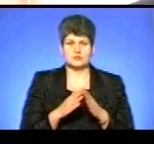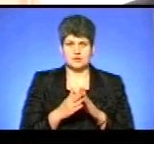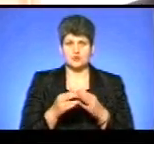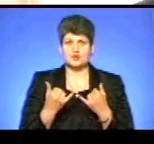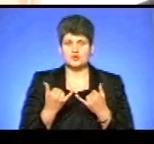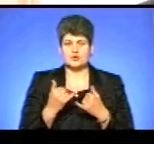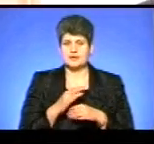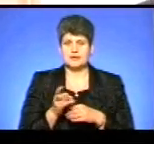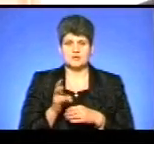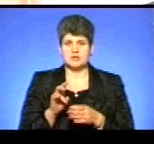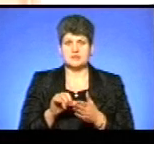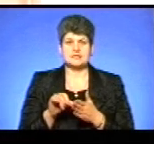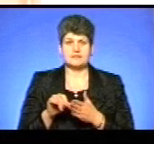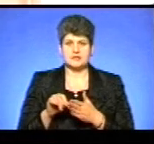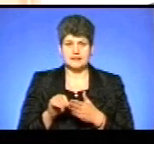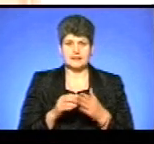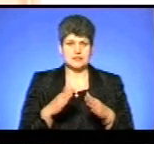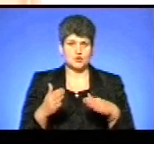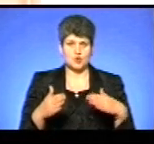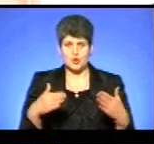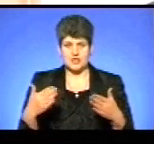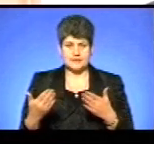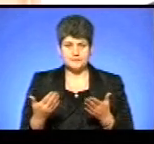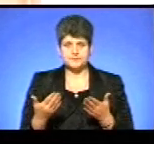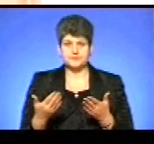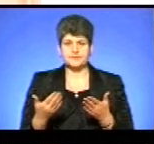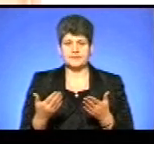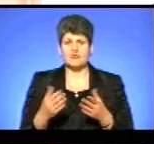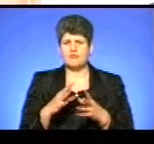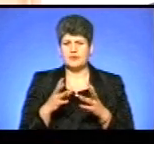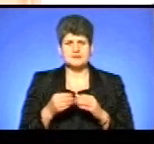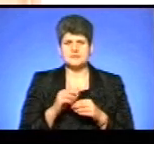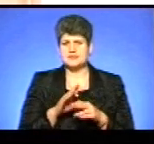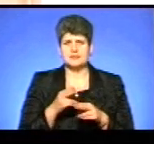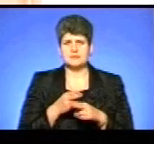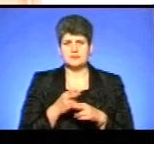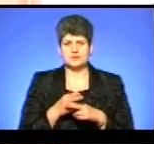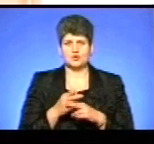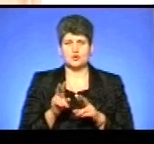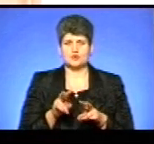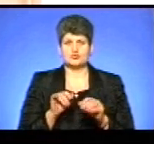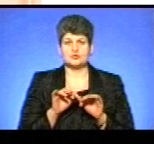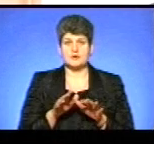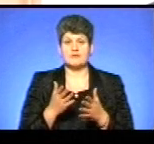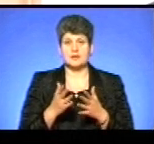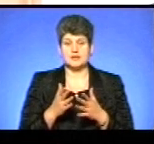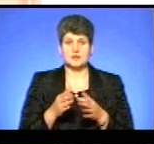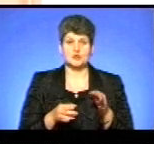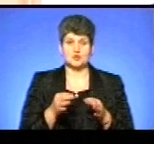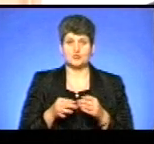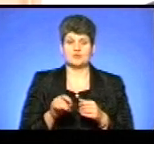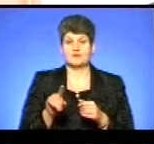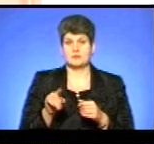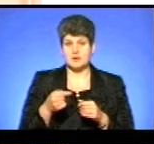не з'явилися представники певних сторін відповідачів, але в принципі це не перешкоджало розгляду справи. Однак суд витребовував